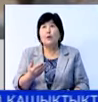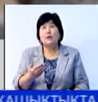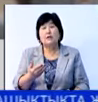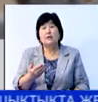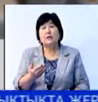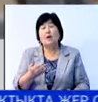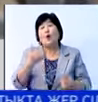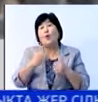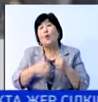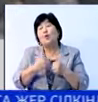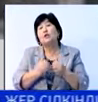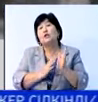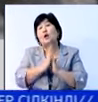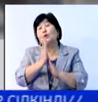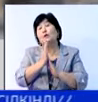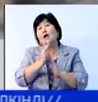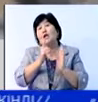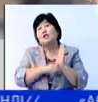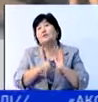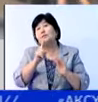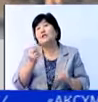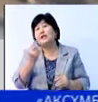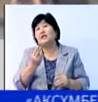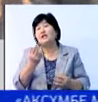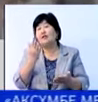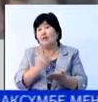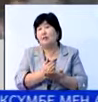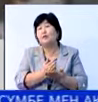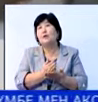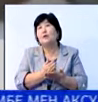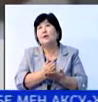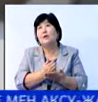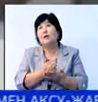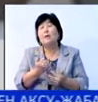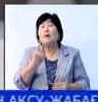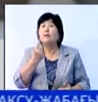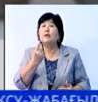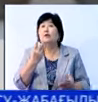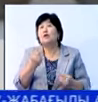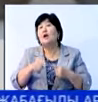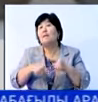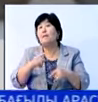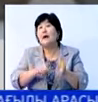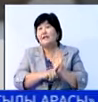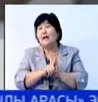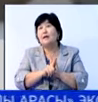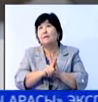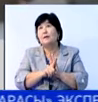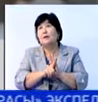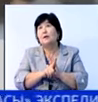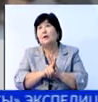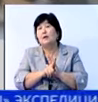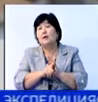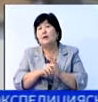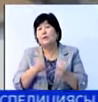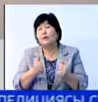Оның орташа өнімі 70 центнерден айналып тұр қазір. Енді бірер күннен бастап сүдігір